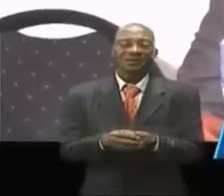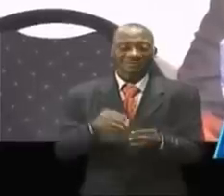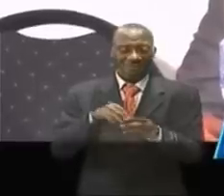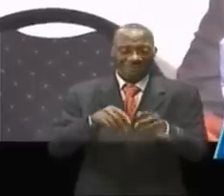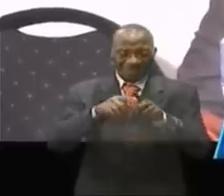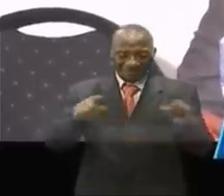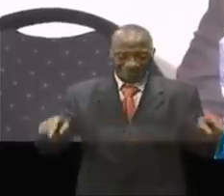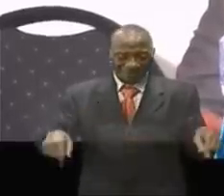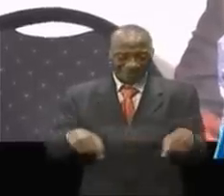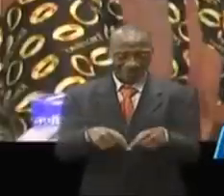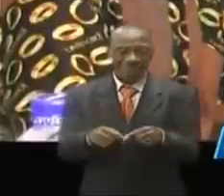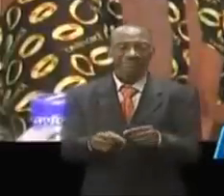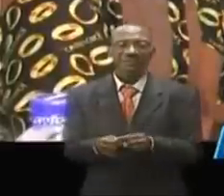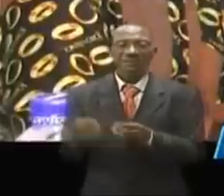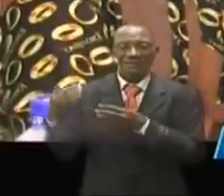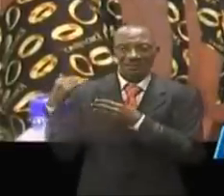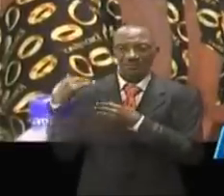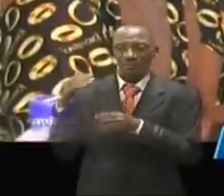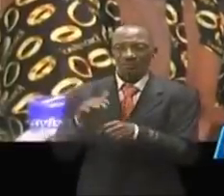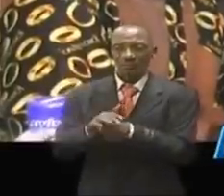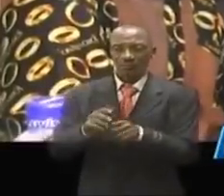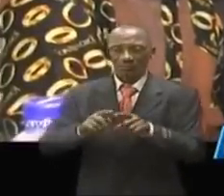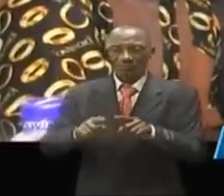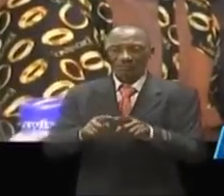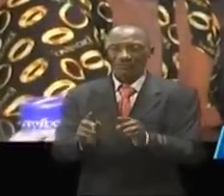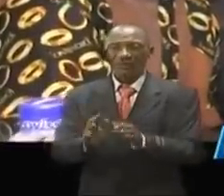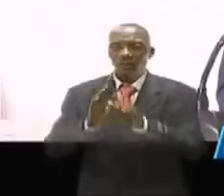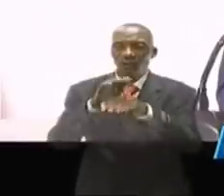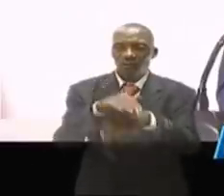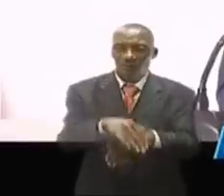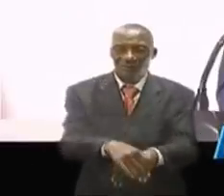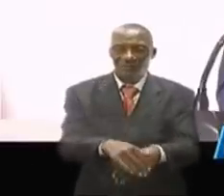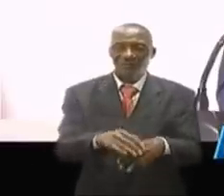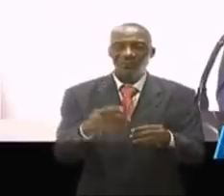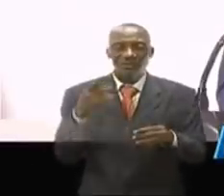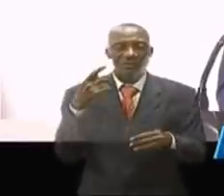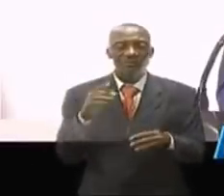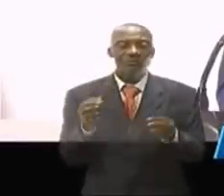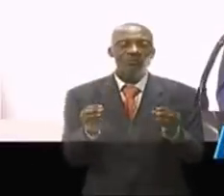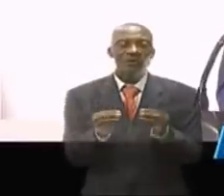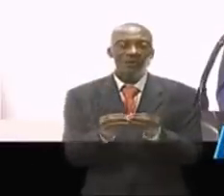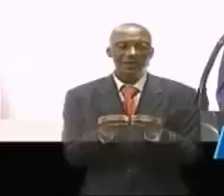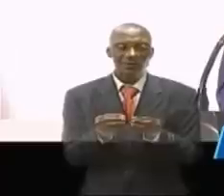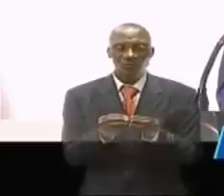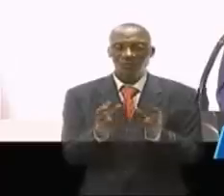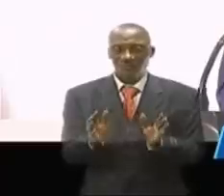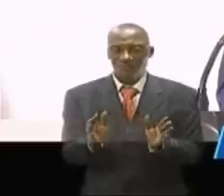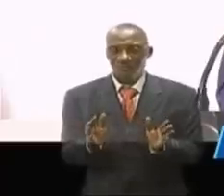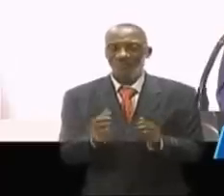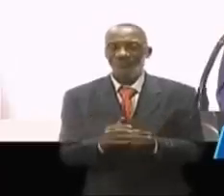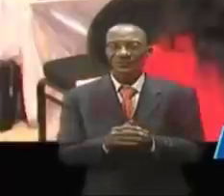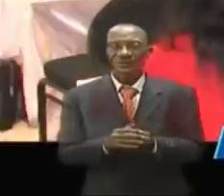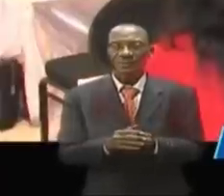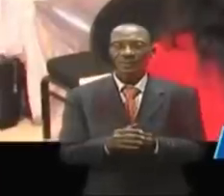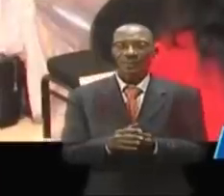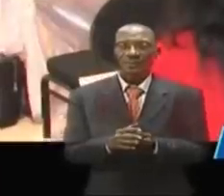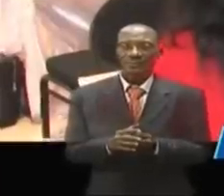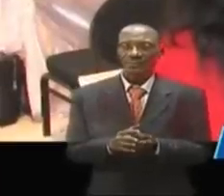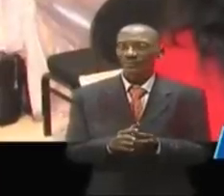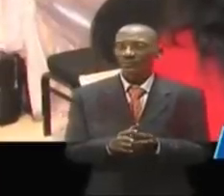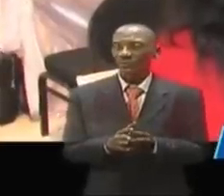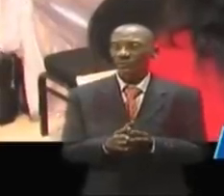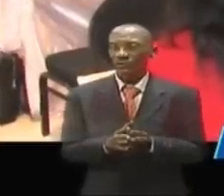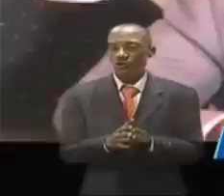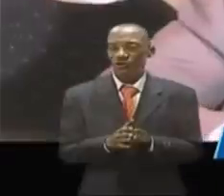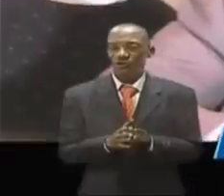industries extractives et des exploitants artisanaux. S'ajoute à cette liste la matrice des risques et des pratiques des industries extractives, ainsi